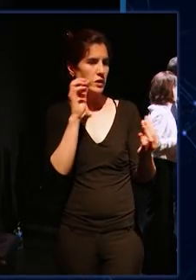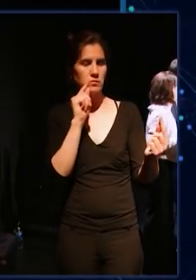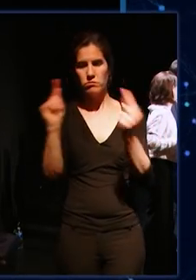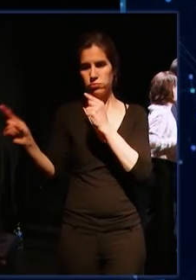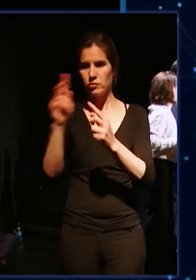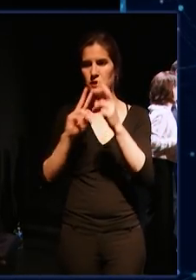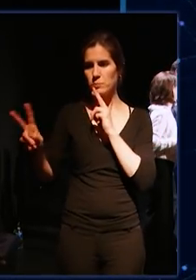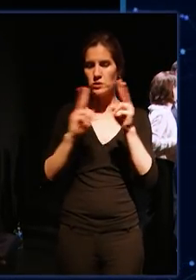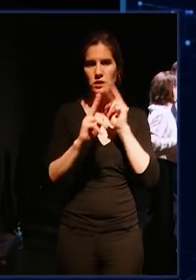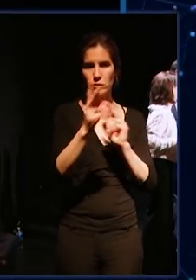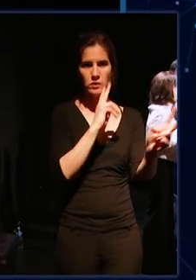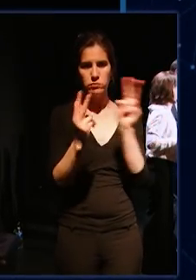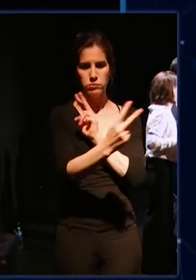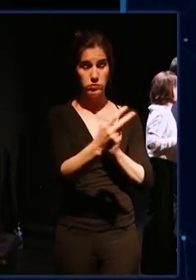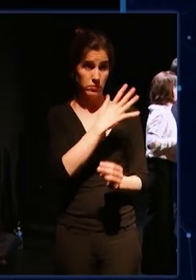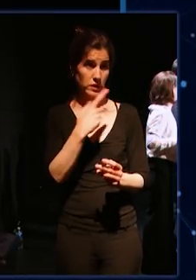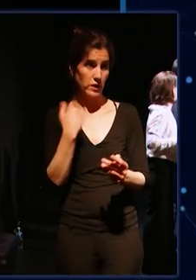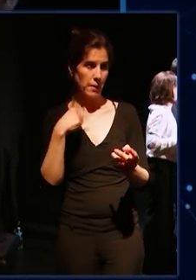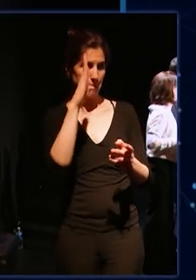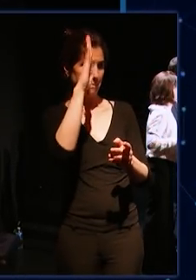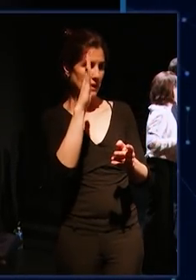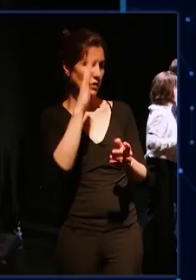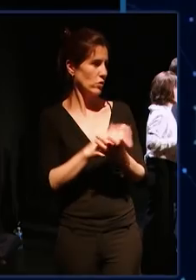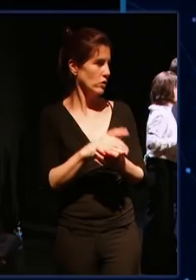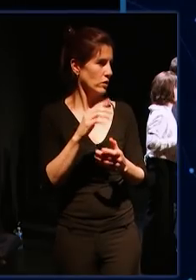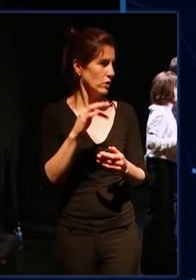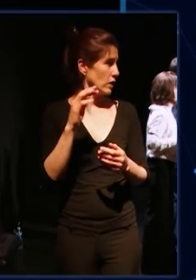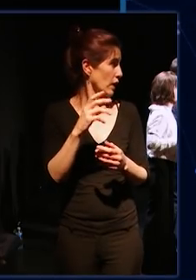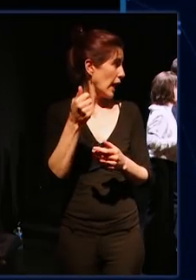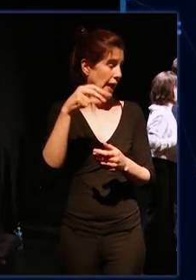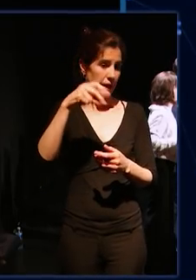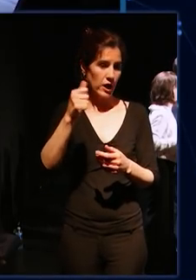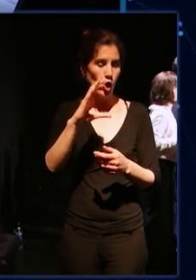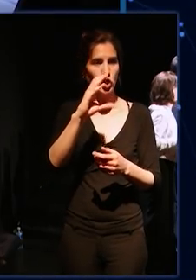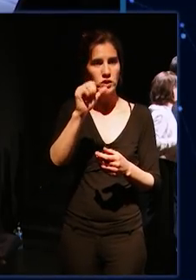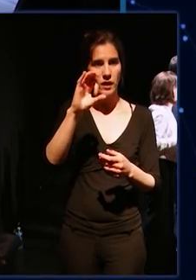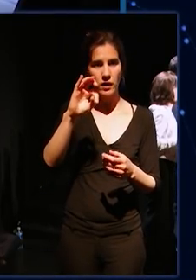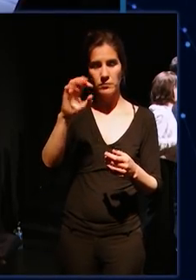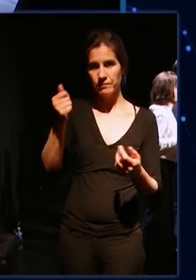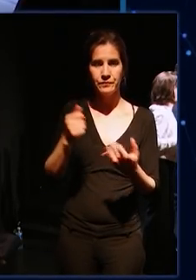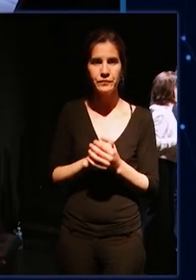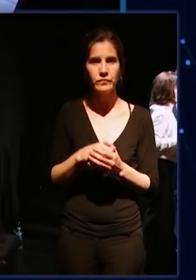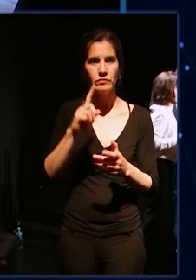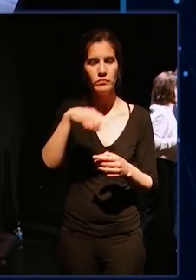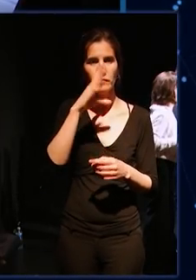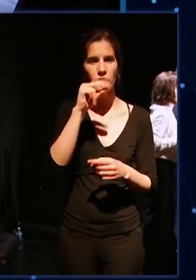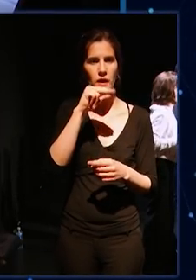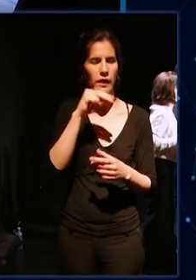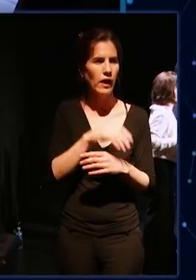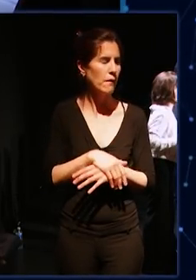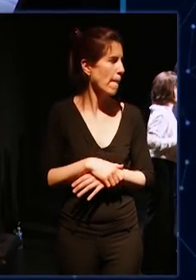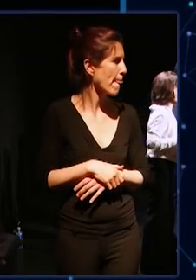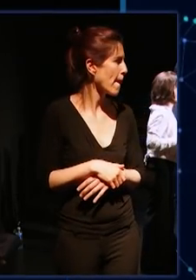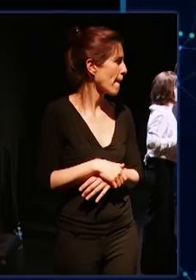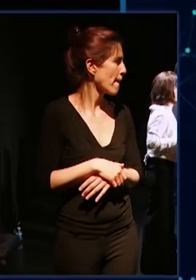demanades, Anna Costa, Demòcrates, després tenim Jordi Nadal i continuem. Gràcies. És que pensàvem